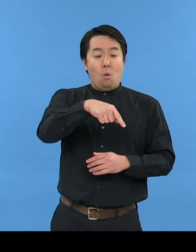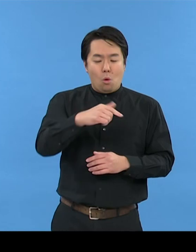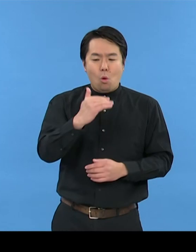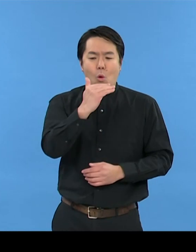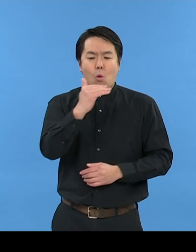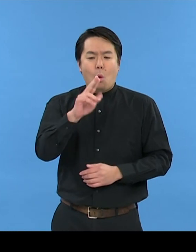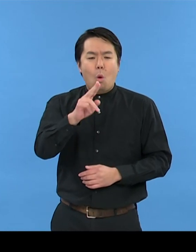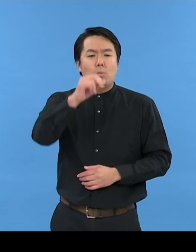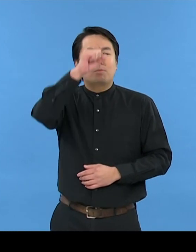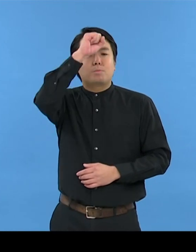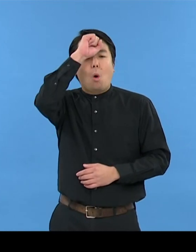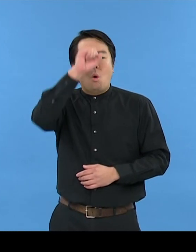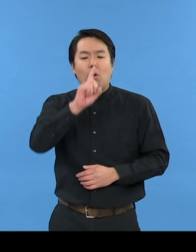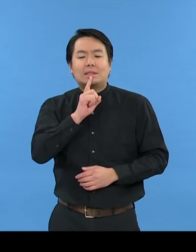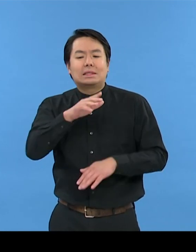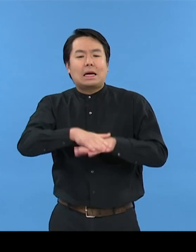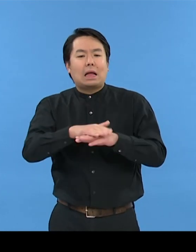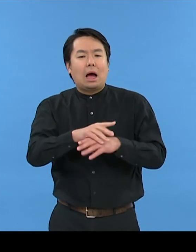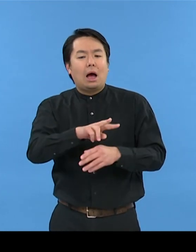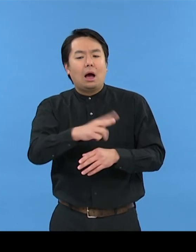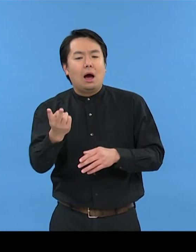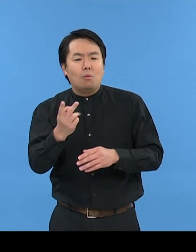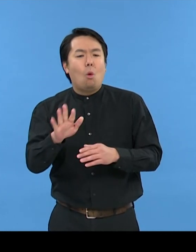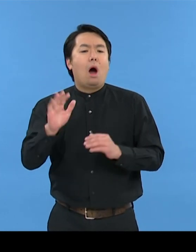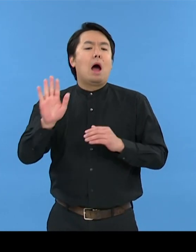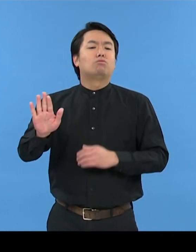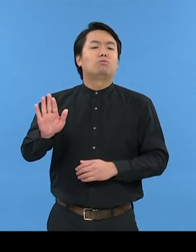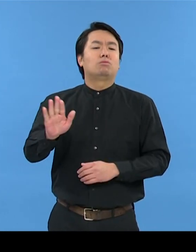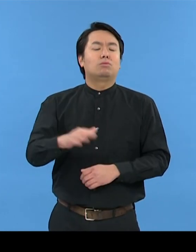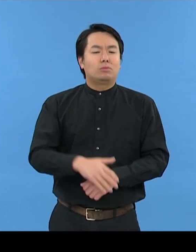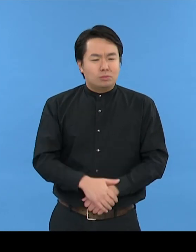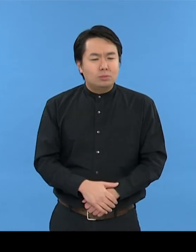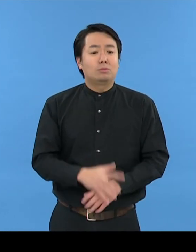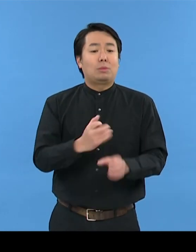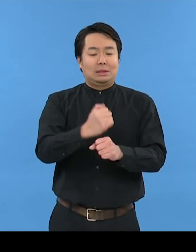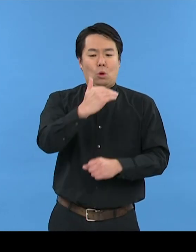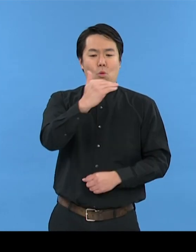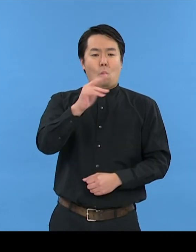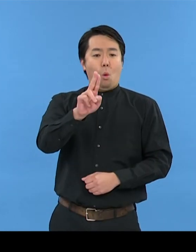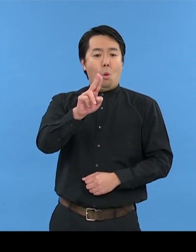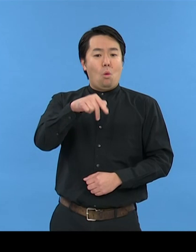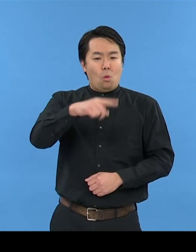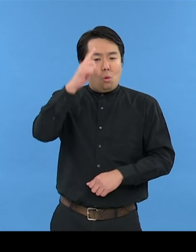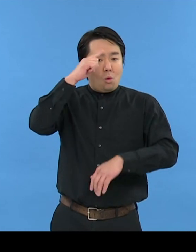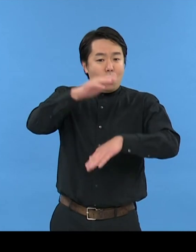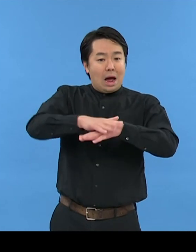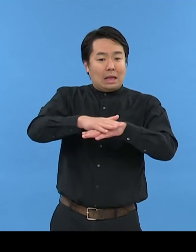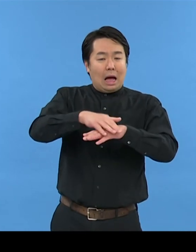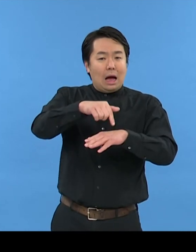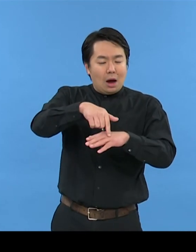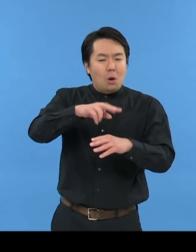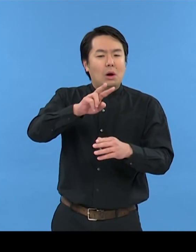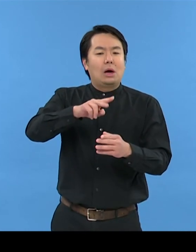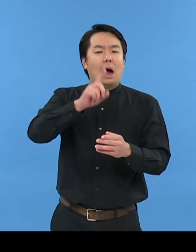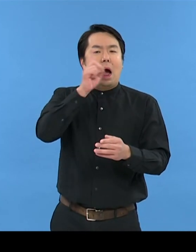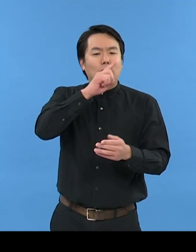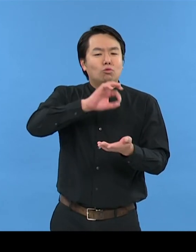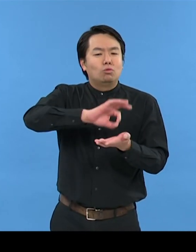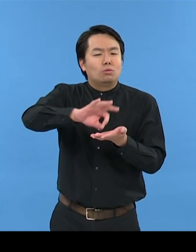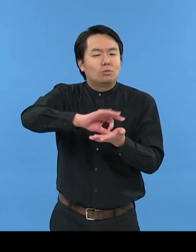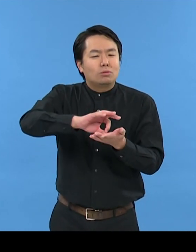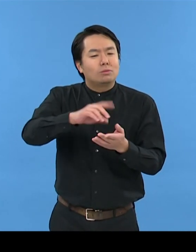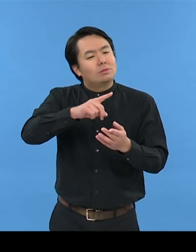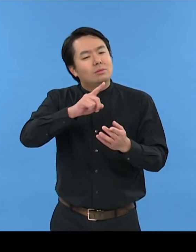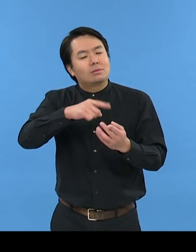なんていう言い方をするような言ってみればその業の理論を悪用するようなことも事実として仏教